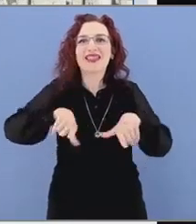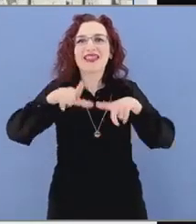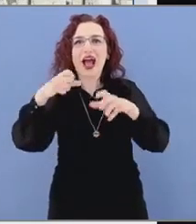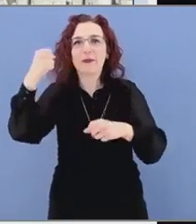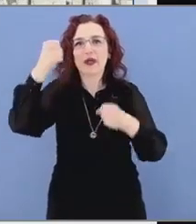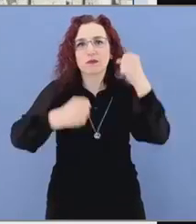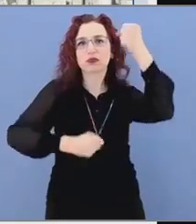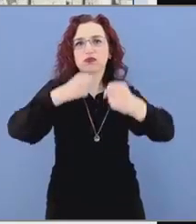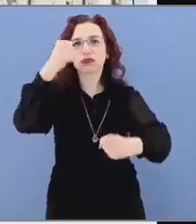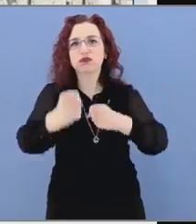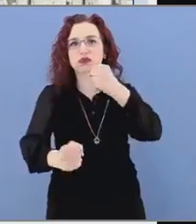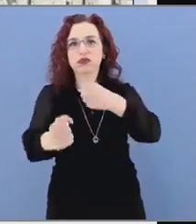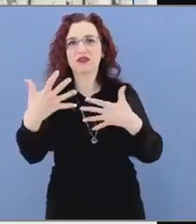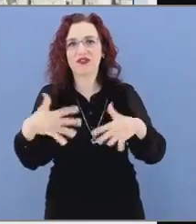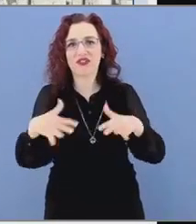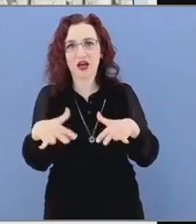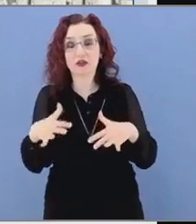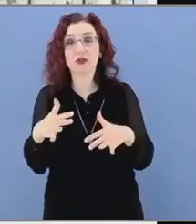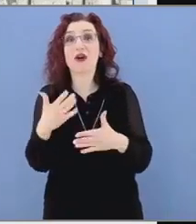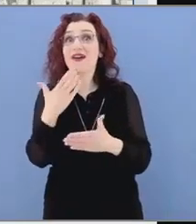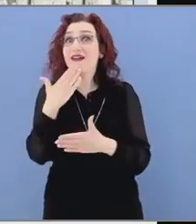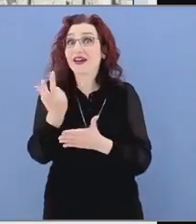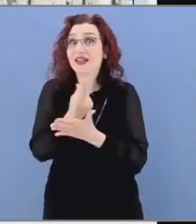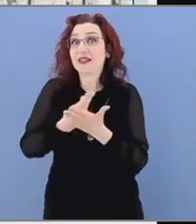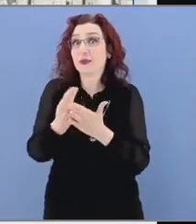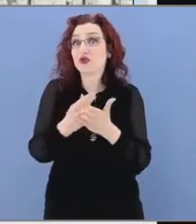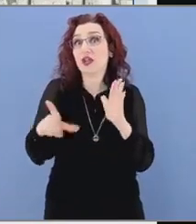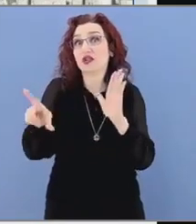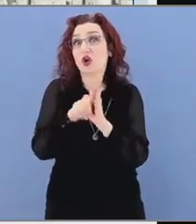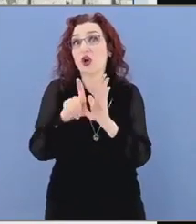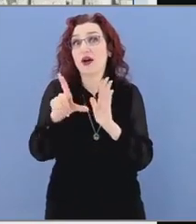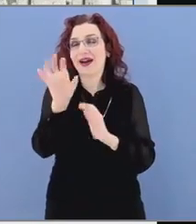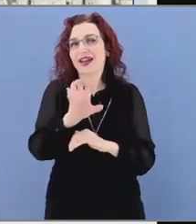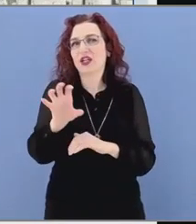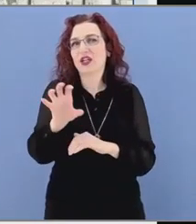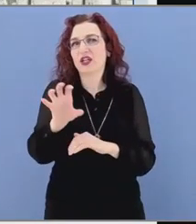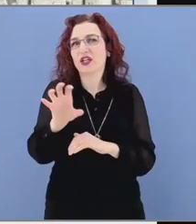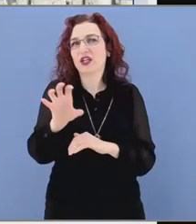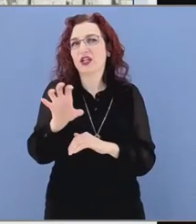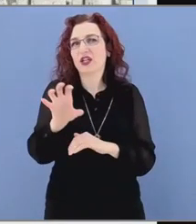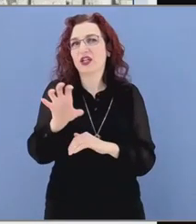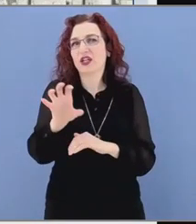che è il progetto Ossigeno, che prevede di piantare 6 milioni di alberi in tutto il Lazio. Lo faremo